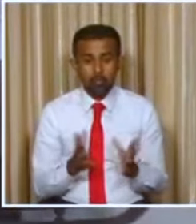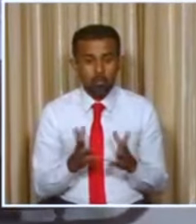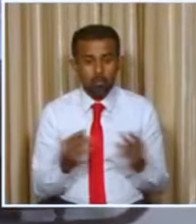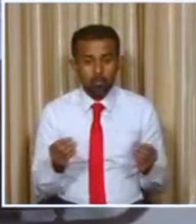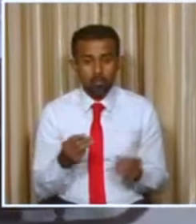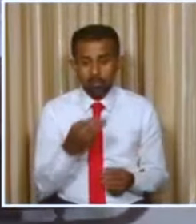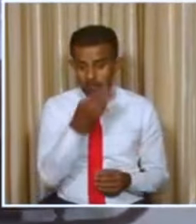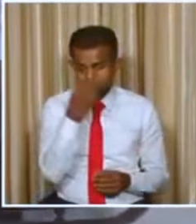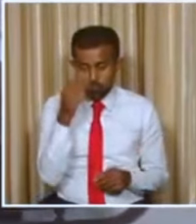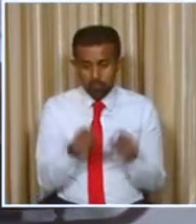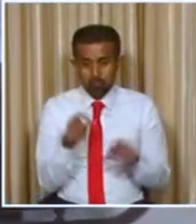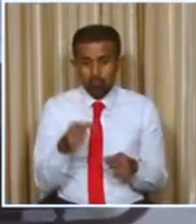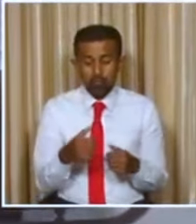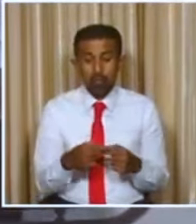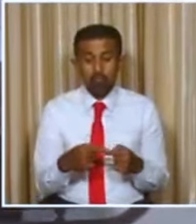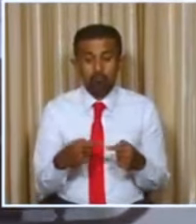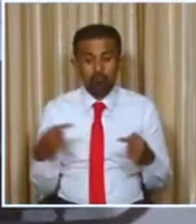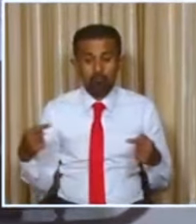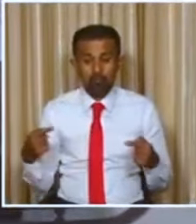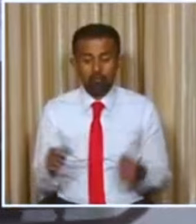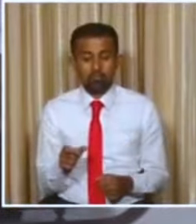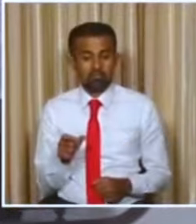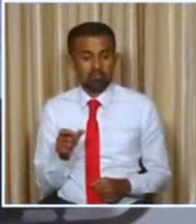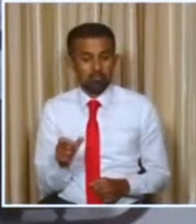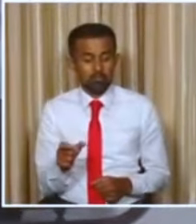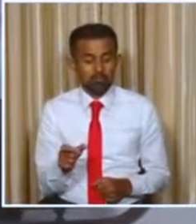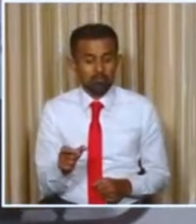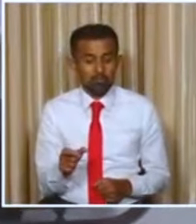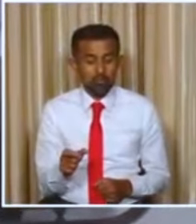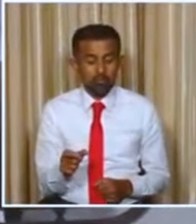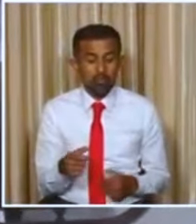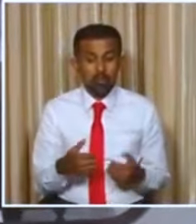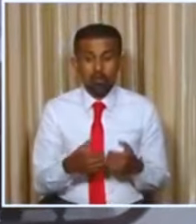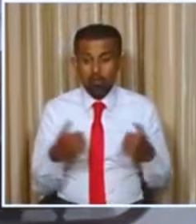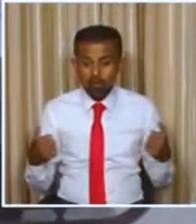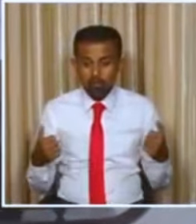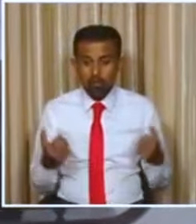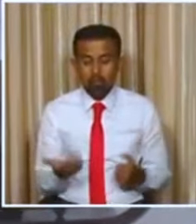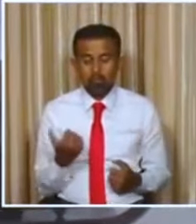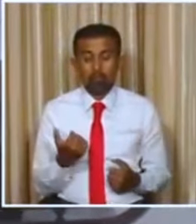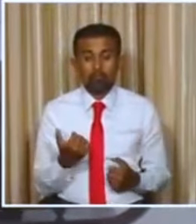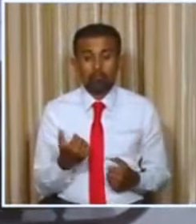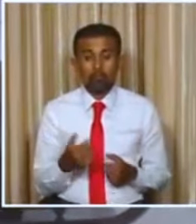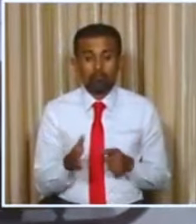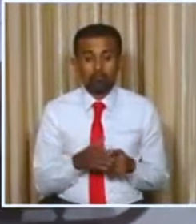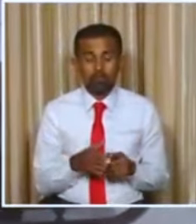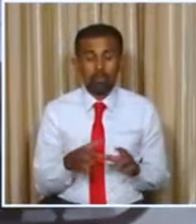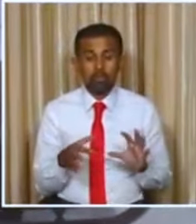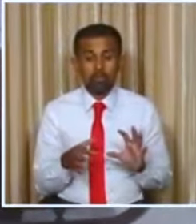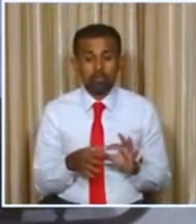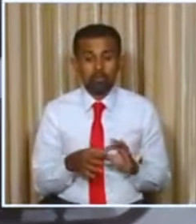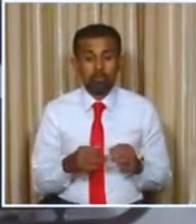சிங்கள தேசத்தோடு வாழக்கூடிய ஒரு சமஸ்தி அரசியலமைப்பை நீங்கள் கொண்டு வர வேண்டும் என்று நான் இந்த இடத்திலே கேட்டுக்கொள்ள விரும்புகிறேன். இறுதியாக, இதை நிறைவு செய்வதற்கு